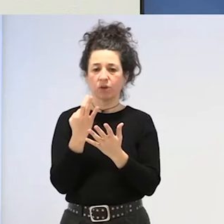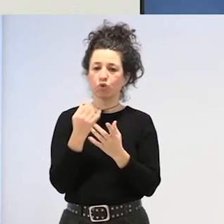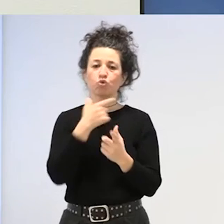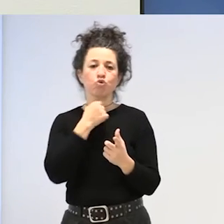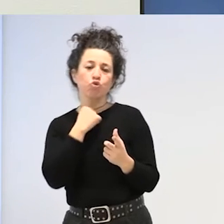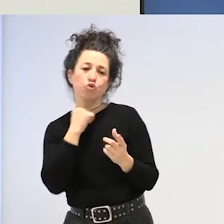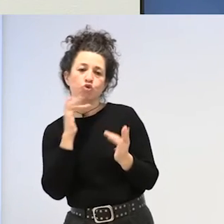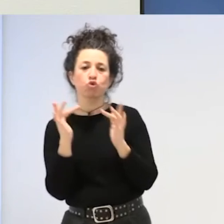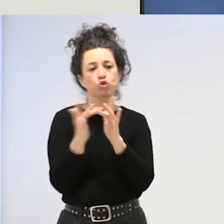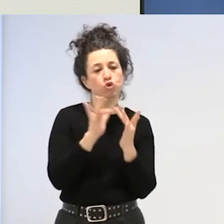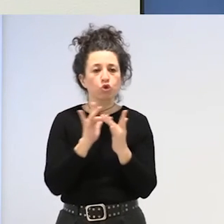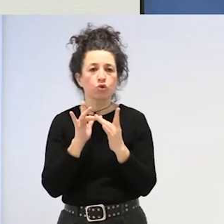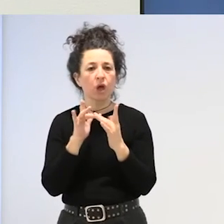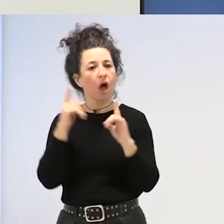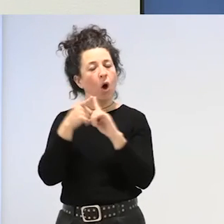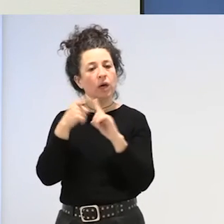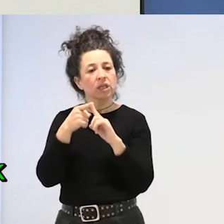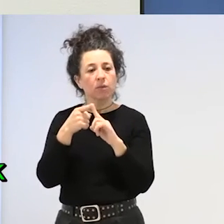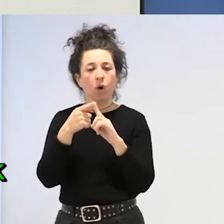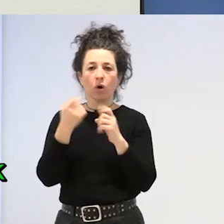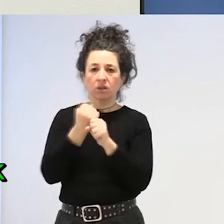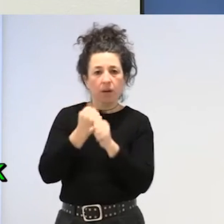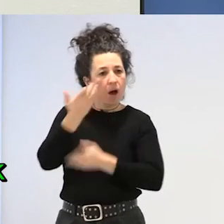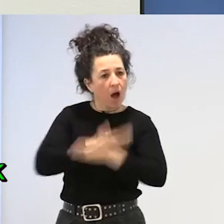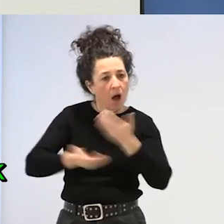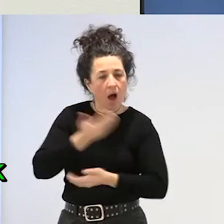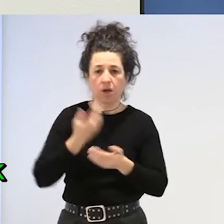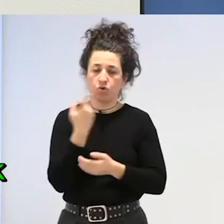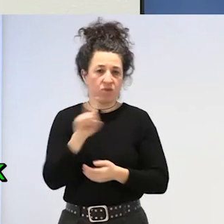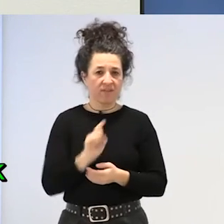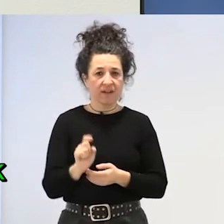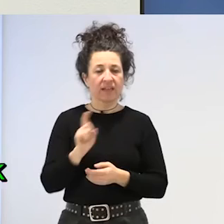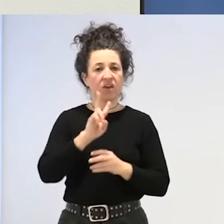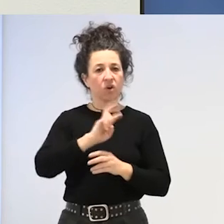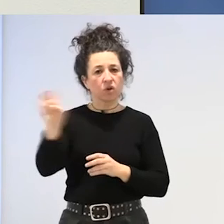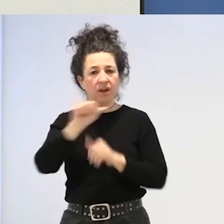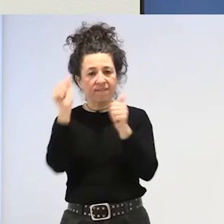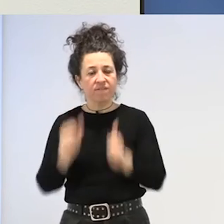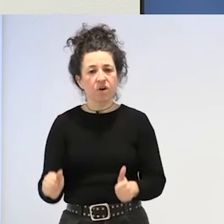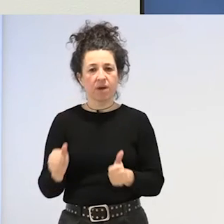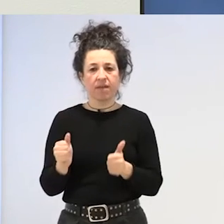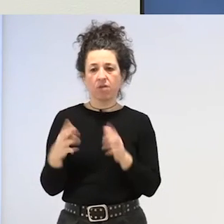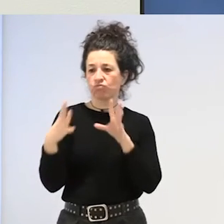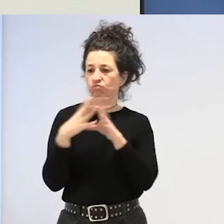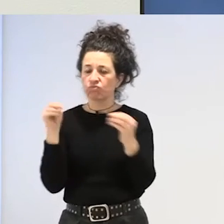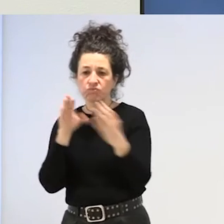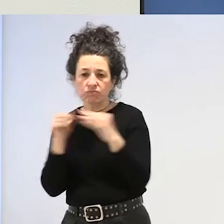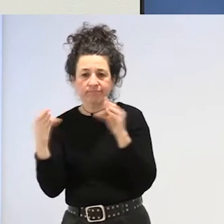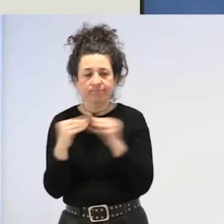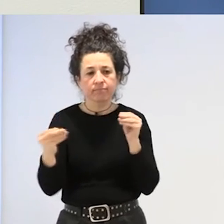behar elkarrekin lan egiteko. Badaude beste moduak elkarrekin ulertzeko eta elkarrekin